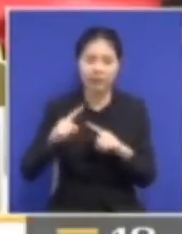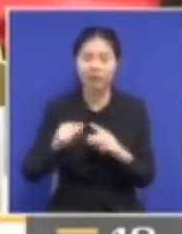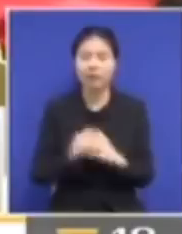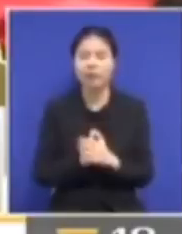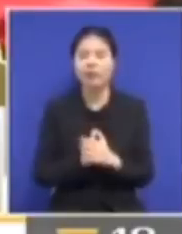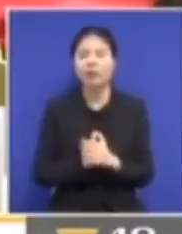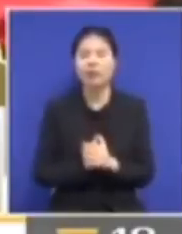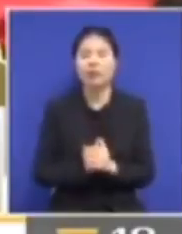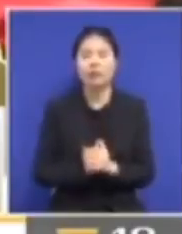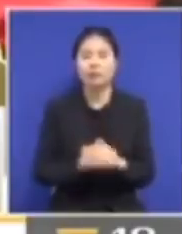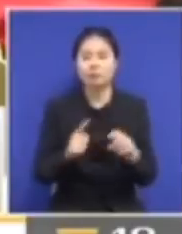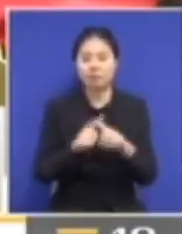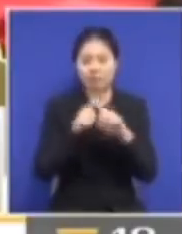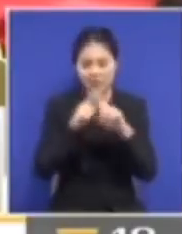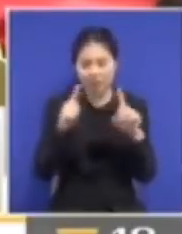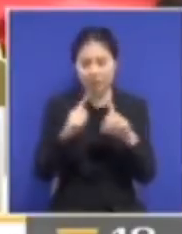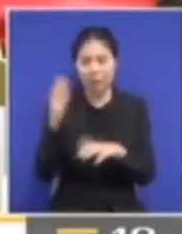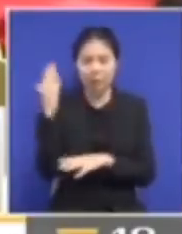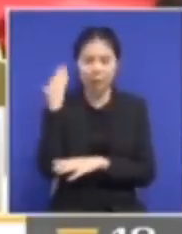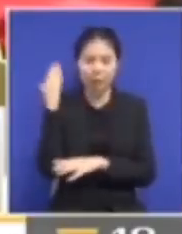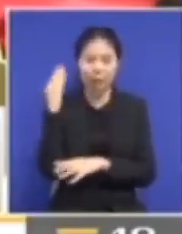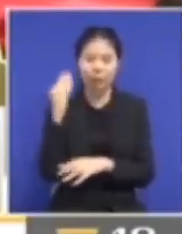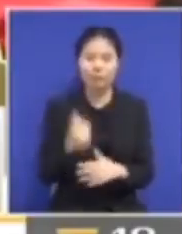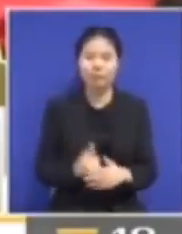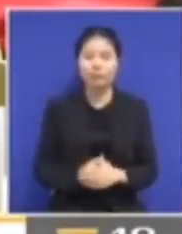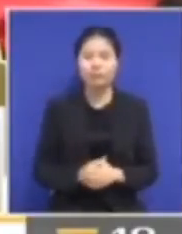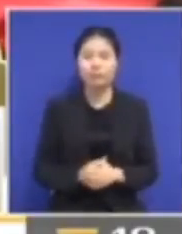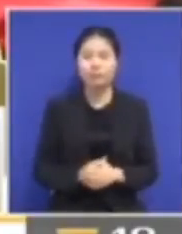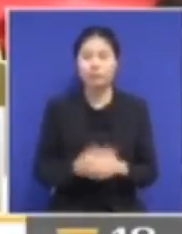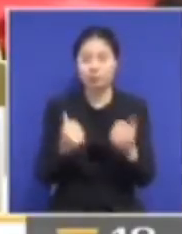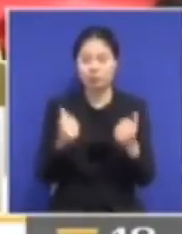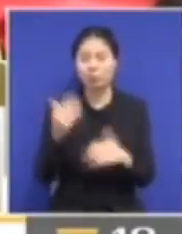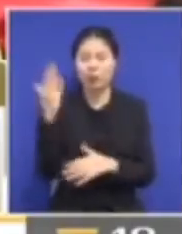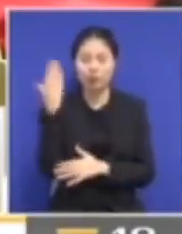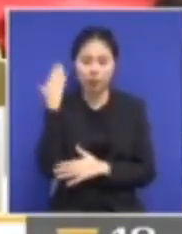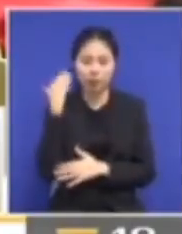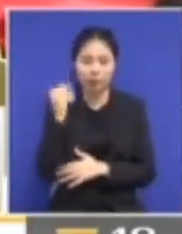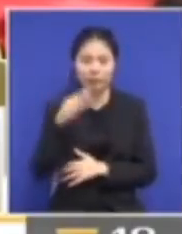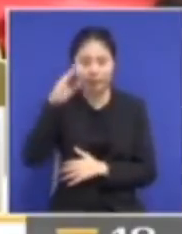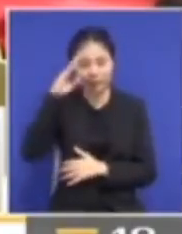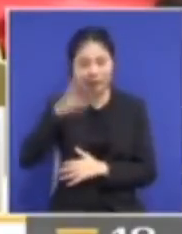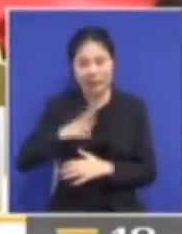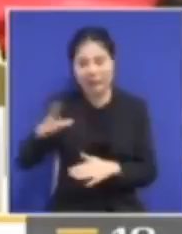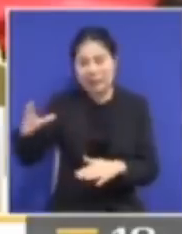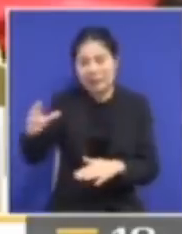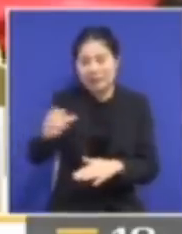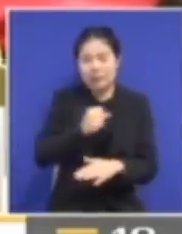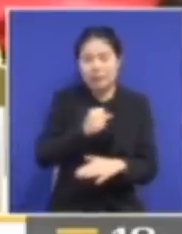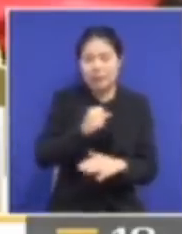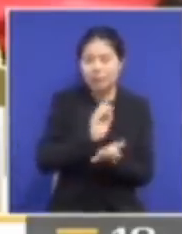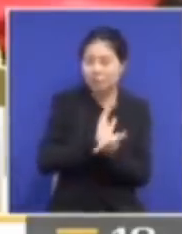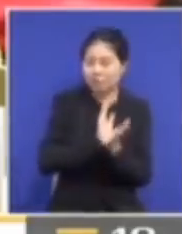แต่ก่อนแล้วนี่นะครับนะพอยึดอำนาจมาโอ้เดี๋ยวปฏิรูปนู่นปฏิรูปนี่ป